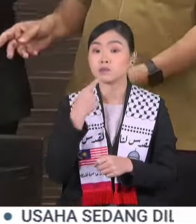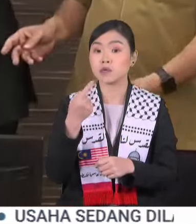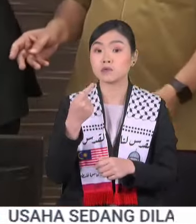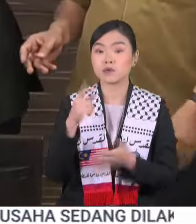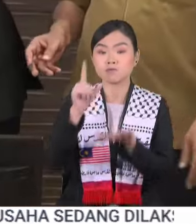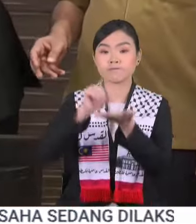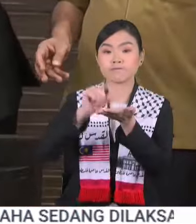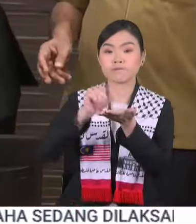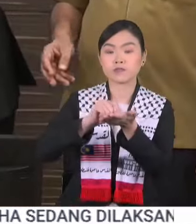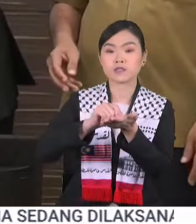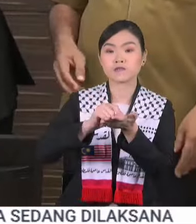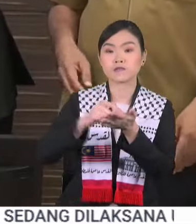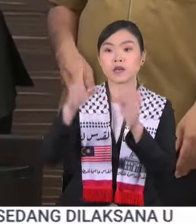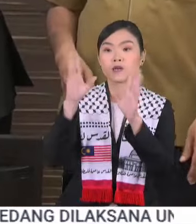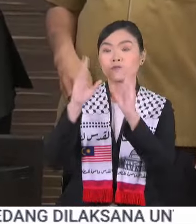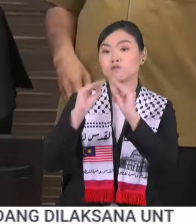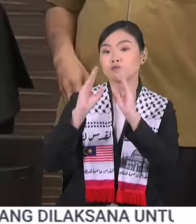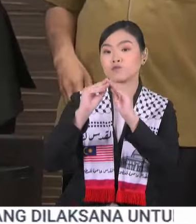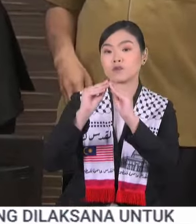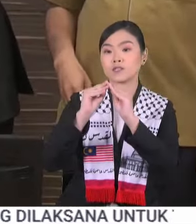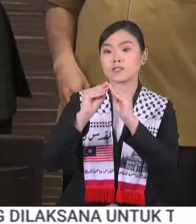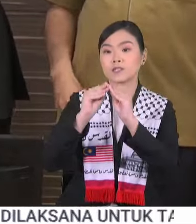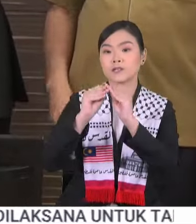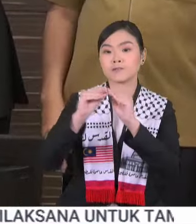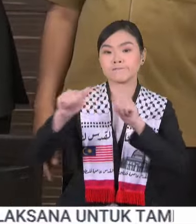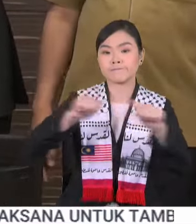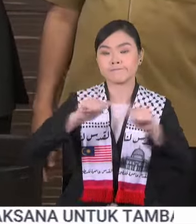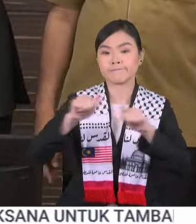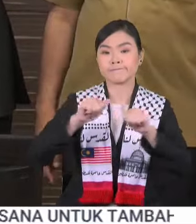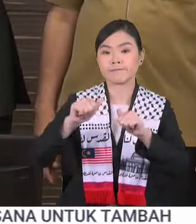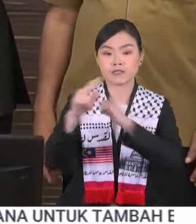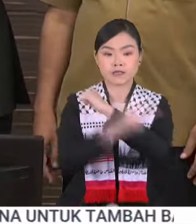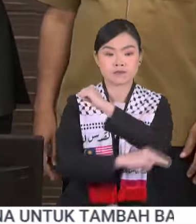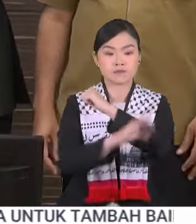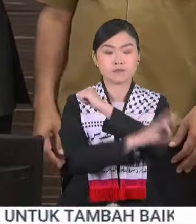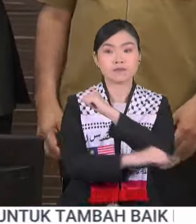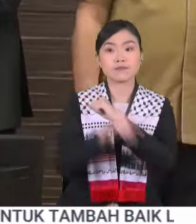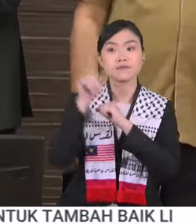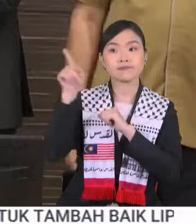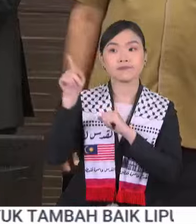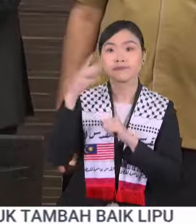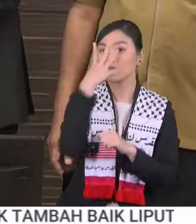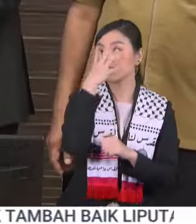sidang media sempena mesyuarat Majlis Tindakan Pembangunan Negeri Sembilan Bilangan 1 di Seremban.